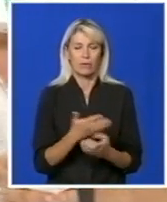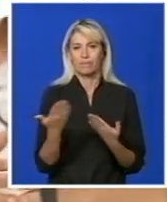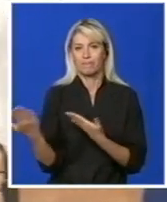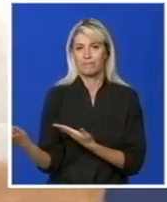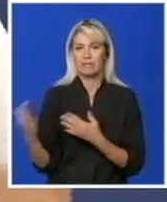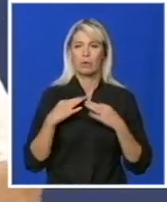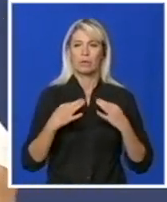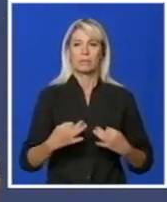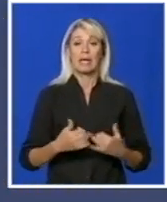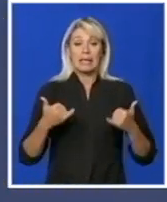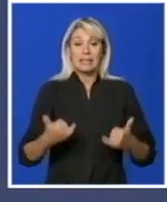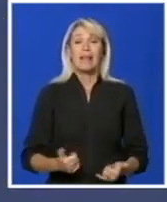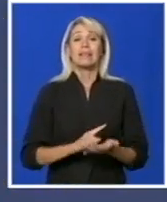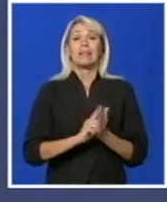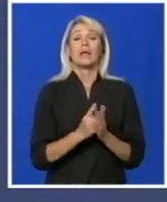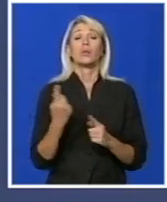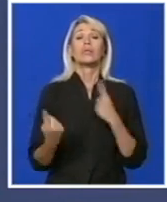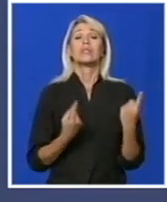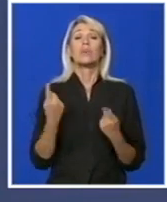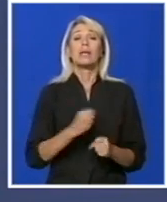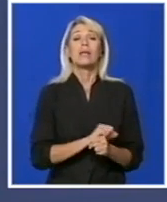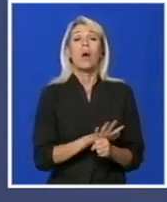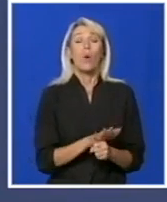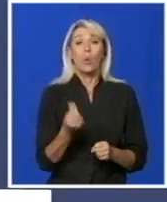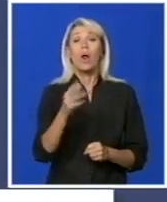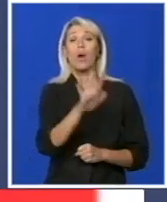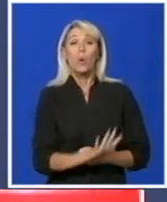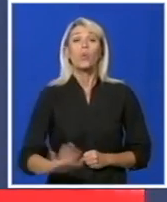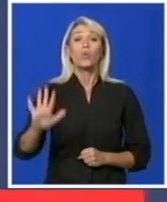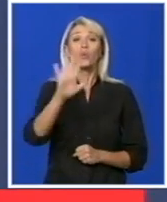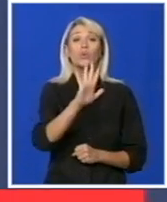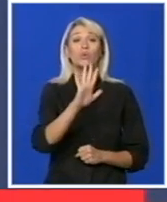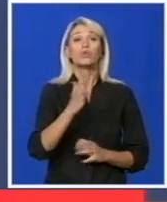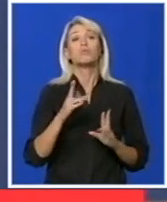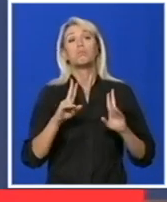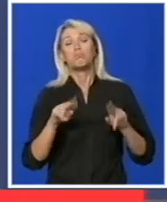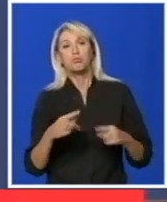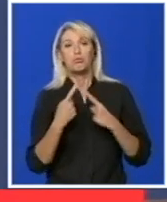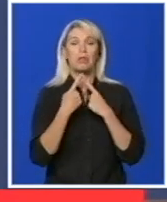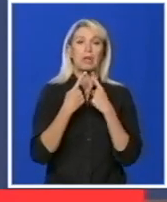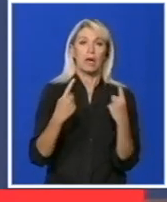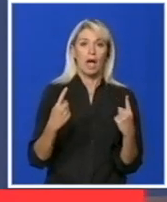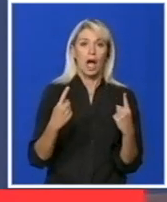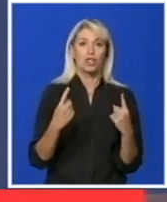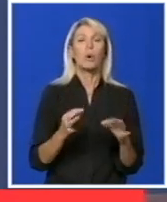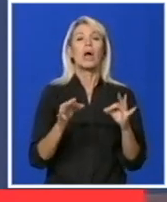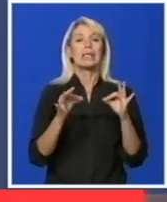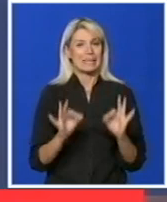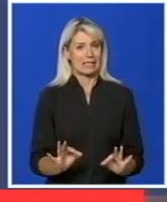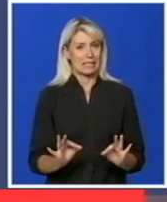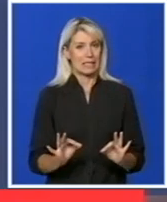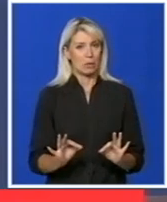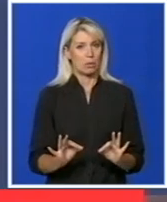Trenutna epidemiološka situacija u Republici Srbiji se može označiti nesigurnom,